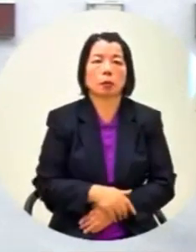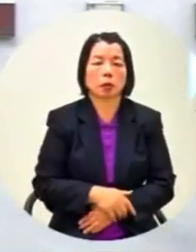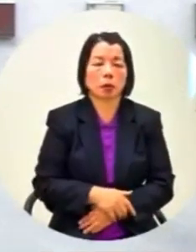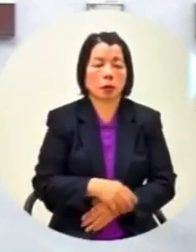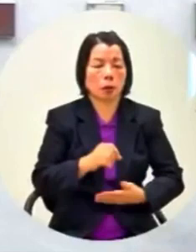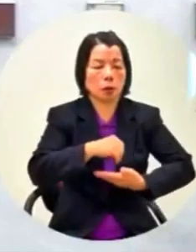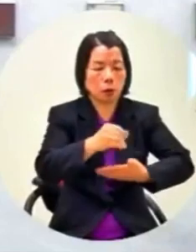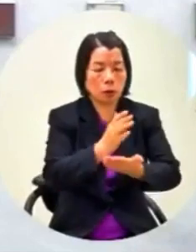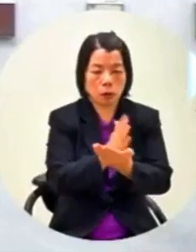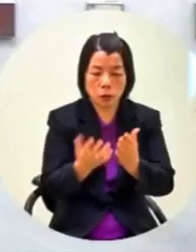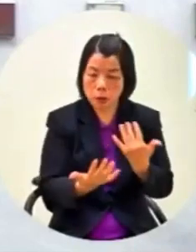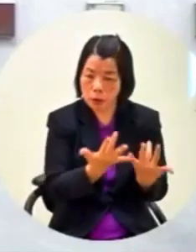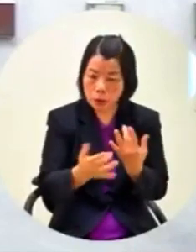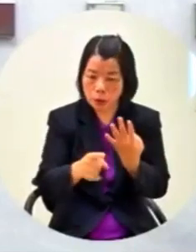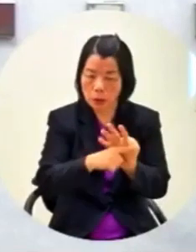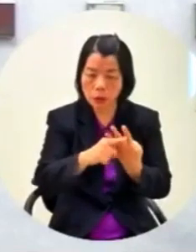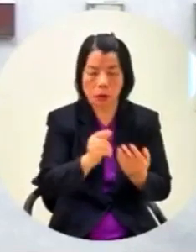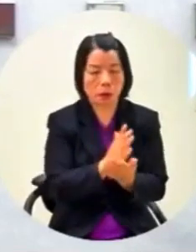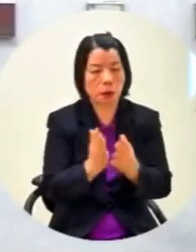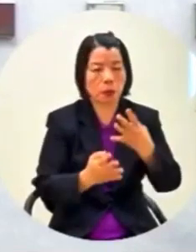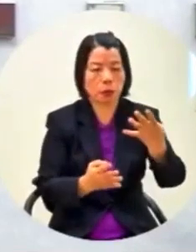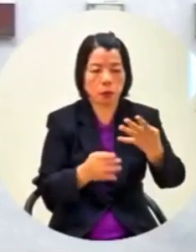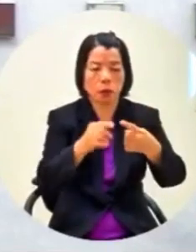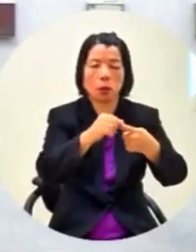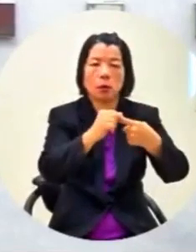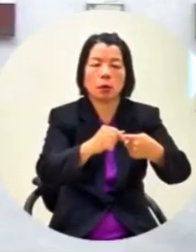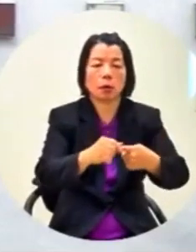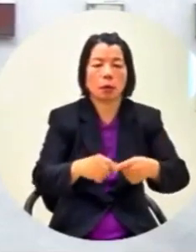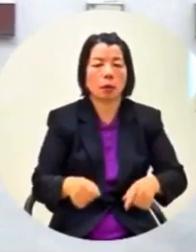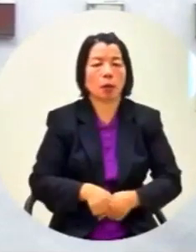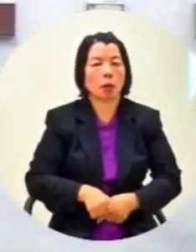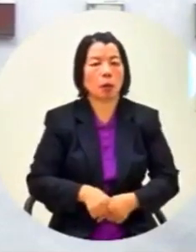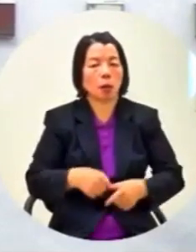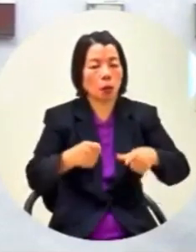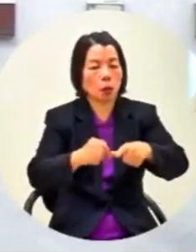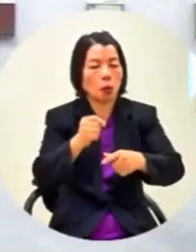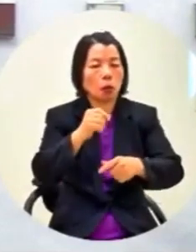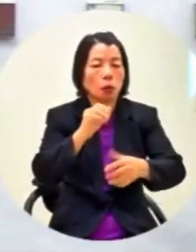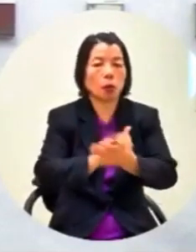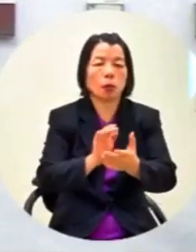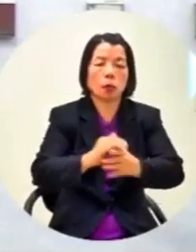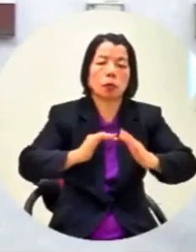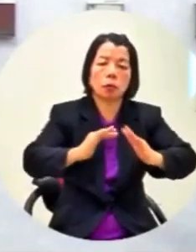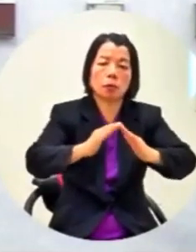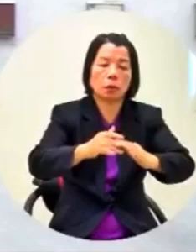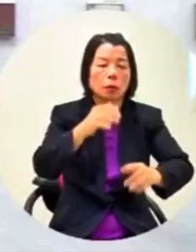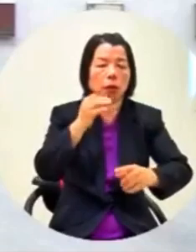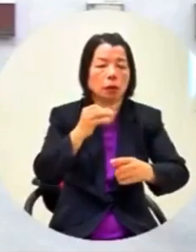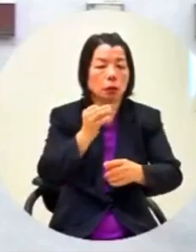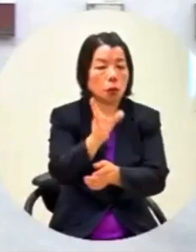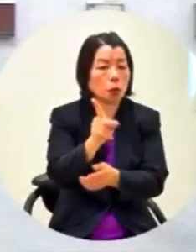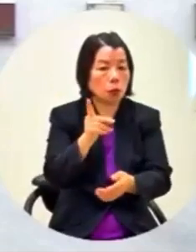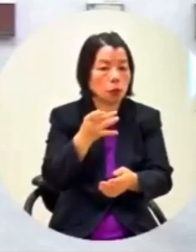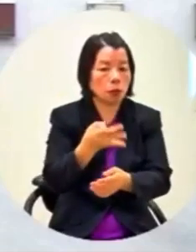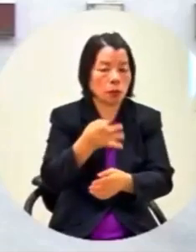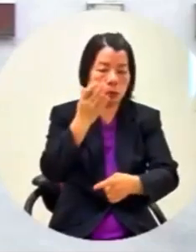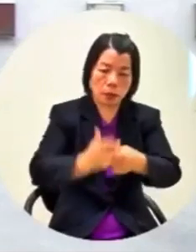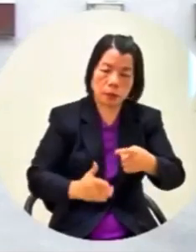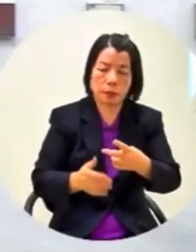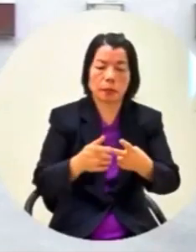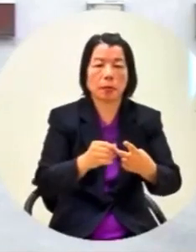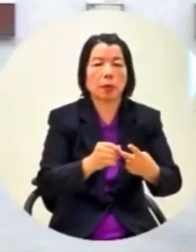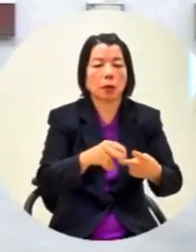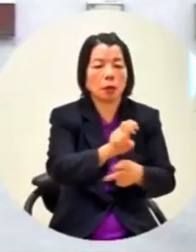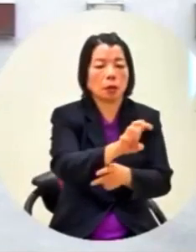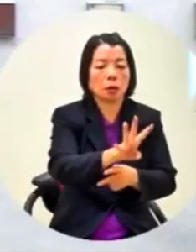大面向的方案，包括：第一，公有市场租金减半；二至四月份，41个公